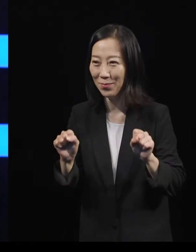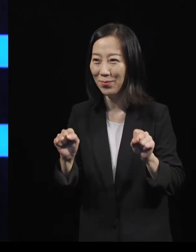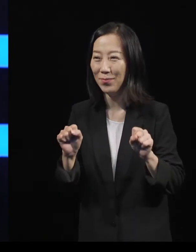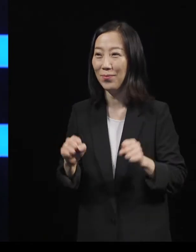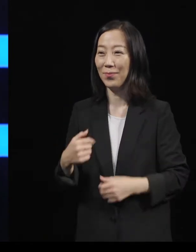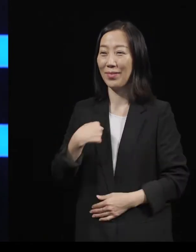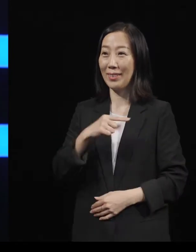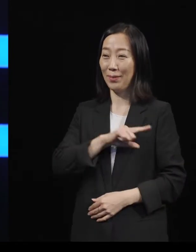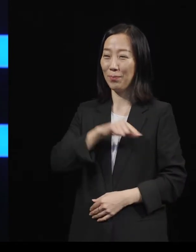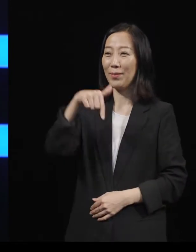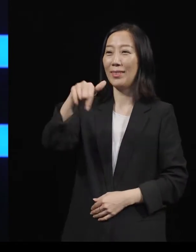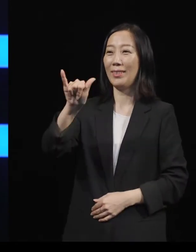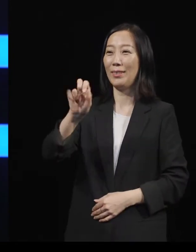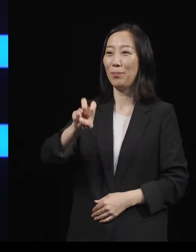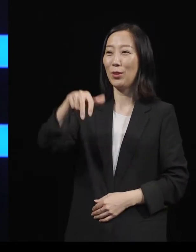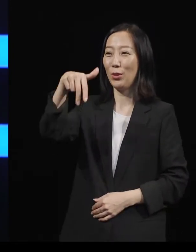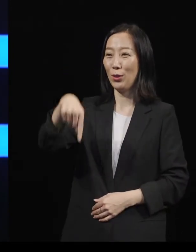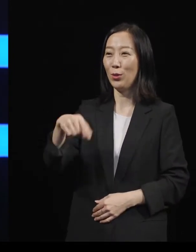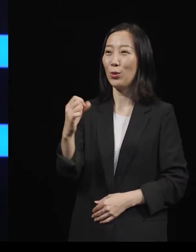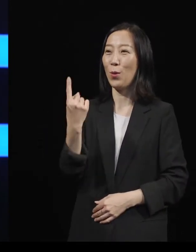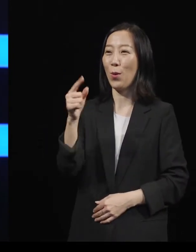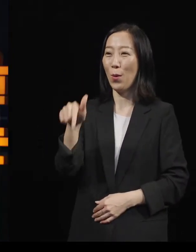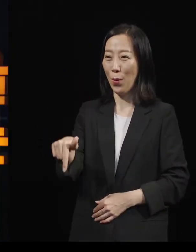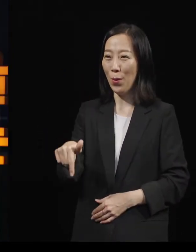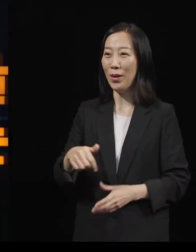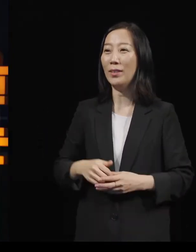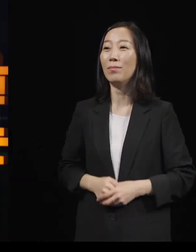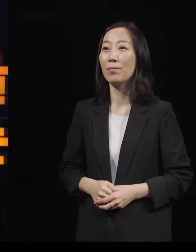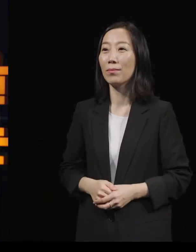안녕하세요. 저는 김주옥이라고 합니다.